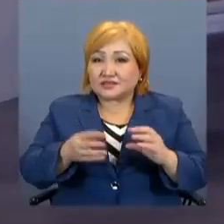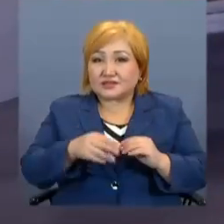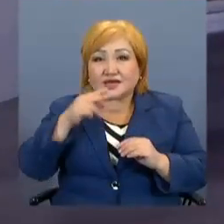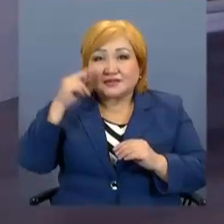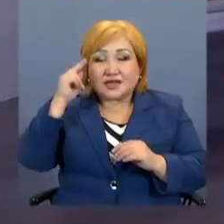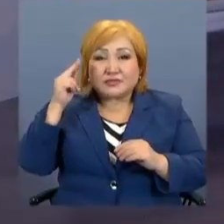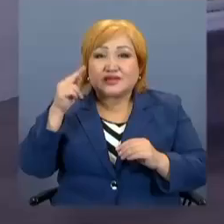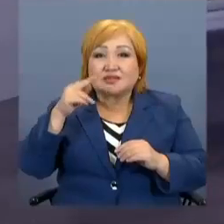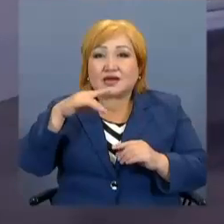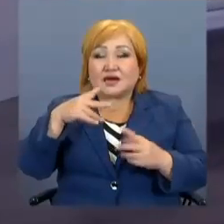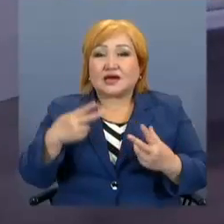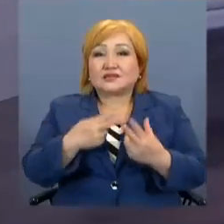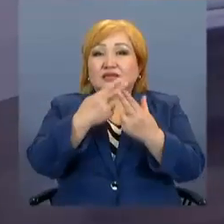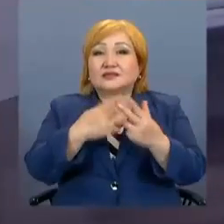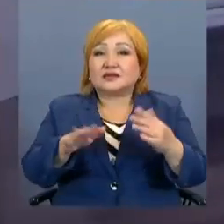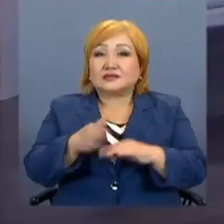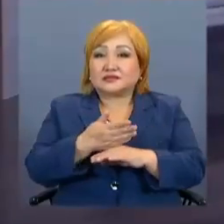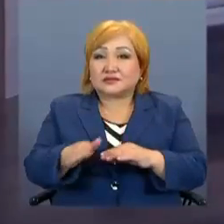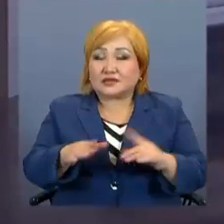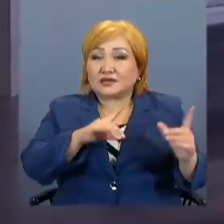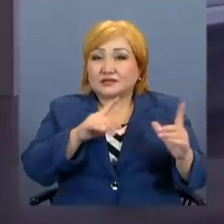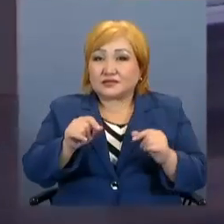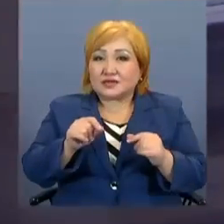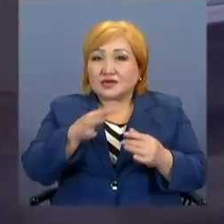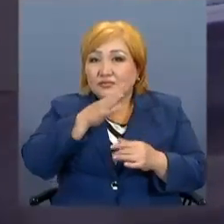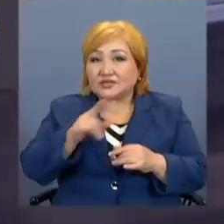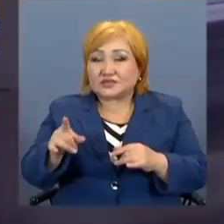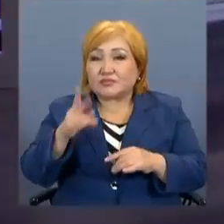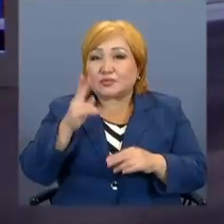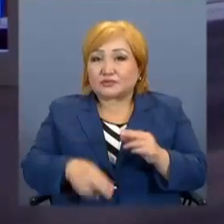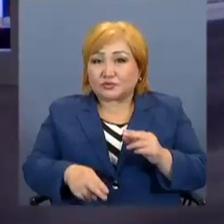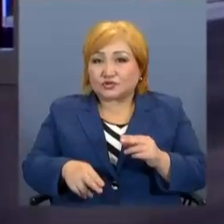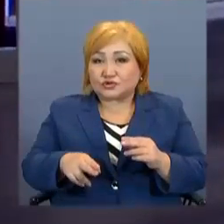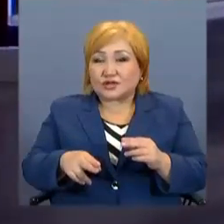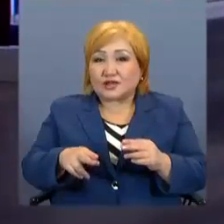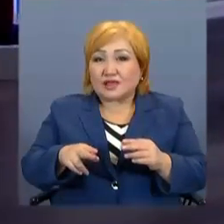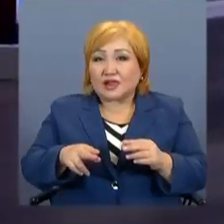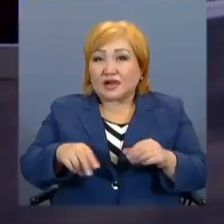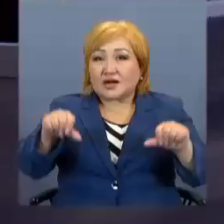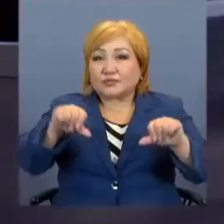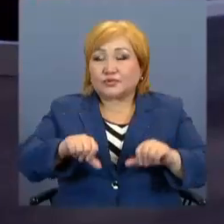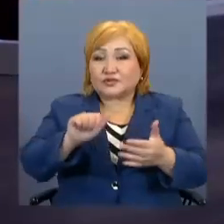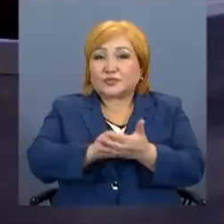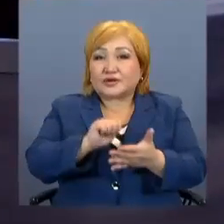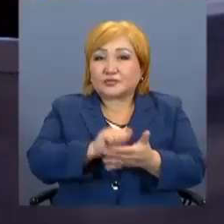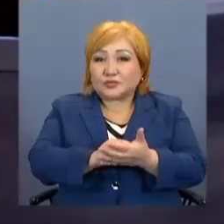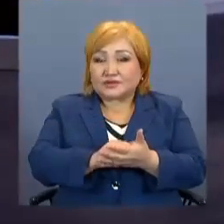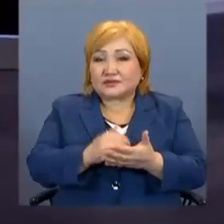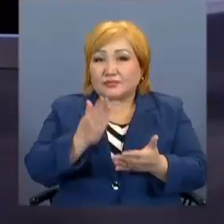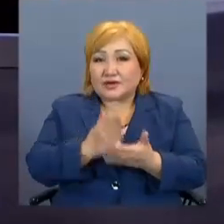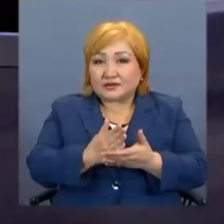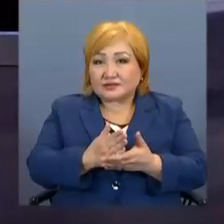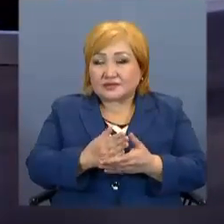қатынап жүрген мерзімі өтіп кеткен құжаты бар көлік жүргізушісі ұсталды менің білуімше. Осы қалааралық